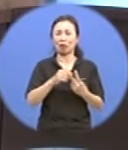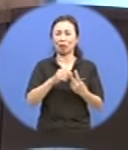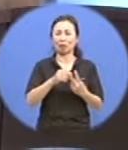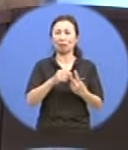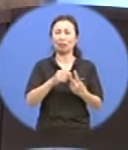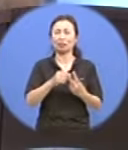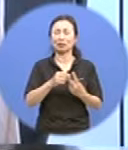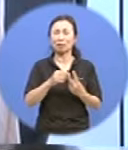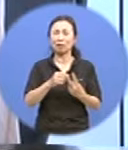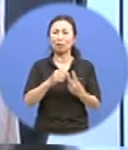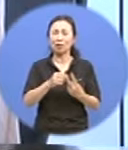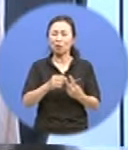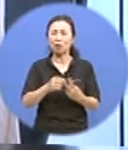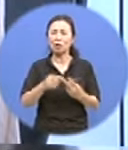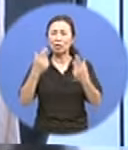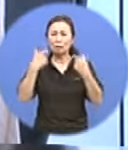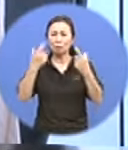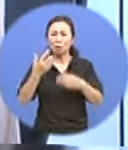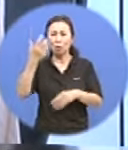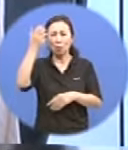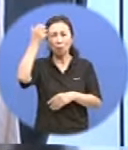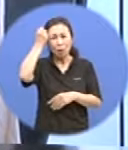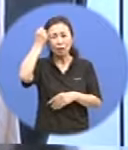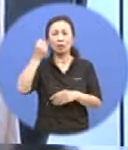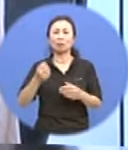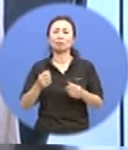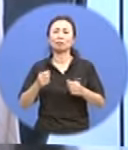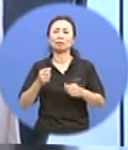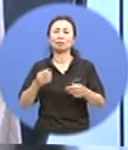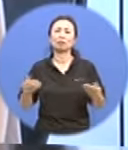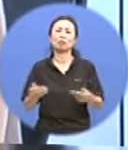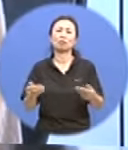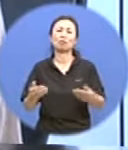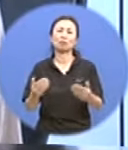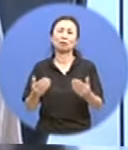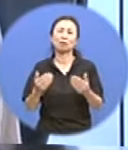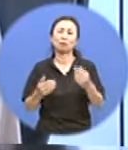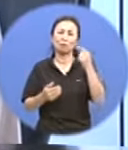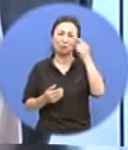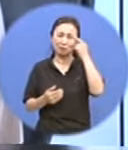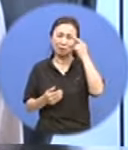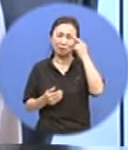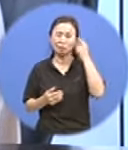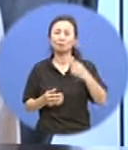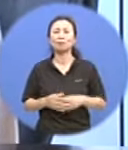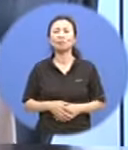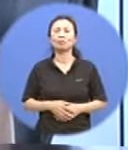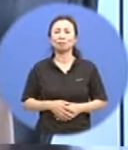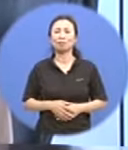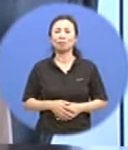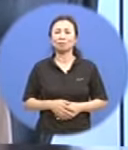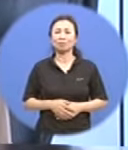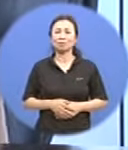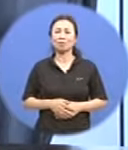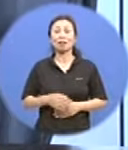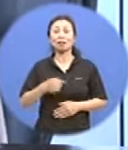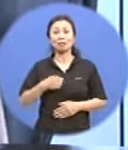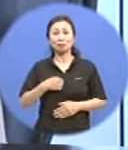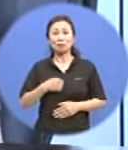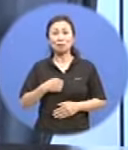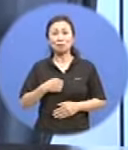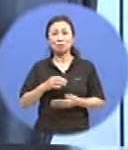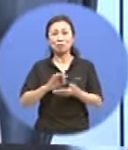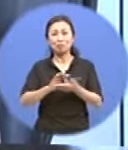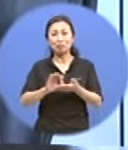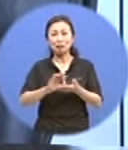々心に刻みながらやっていかないといけない ですね。私もよくね、あの使わせていただいている時に、はい、ああ便利にな